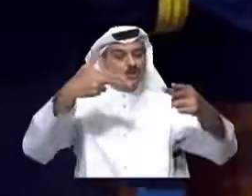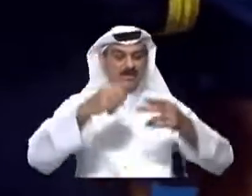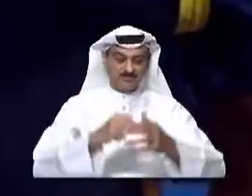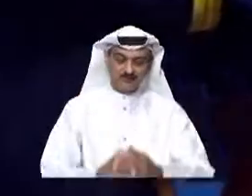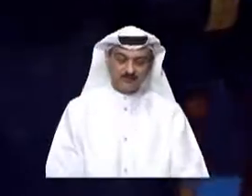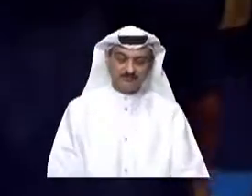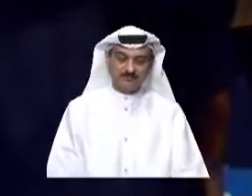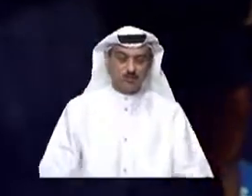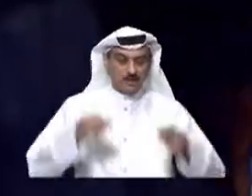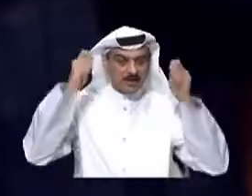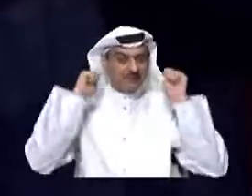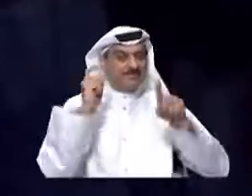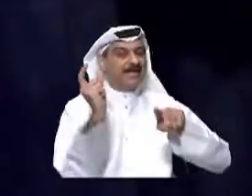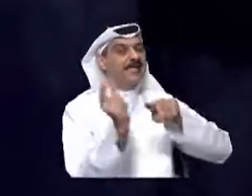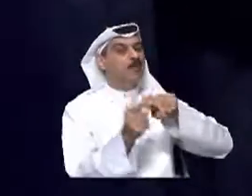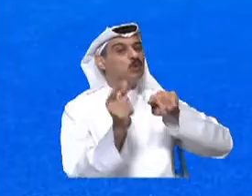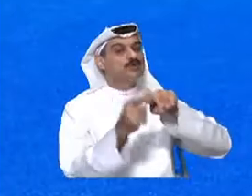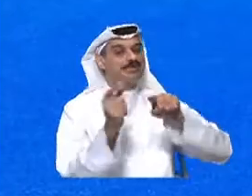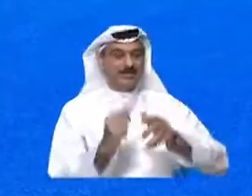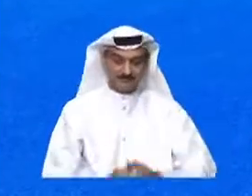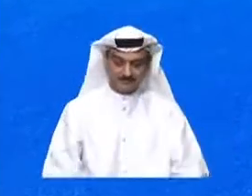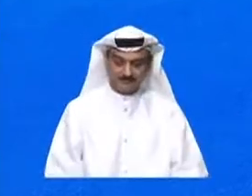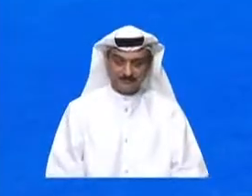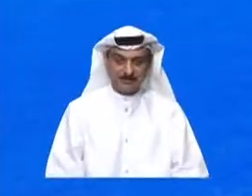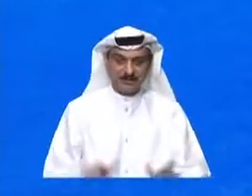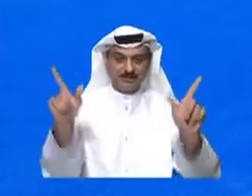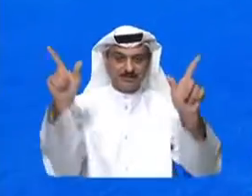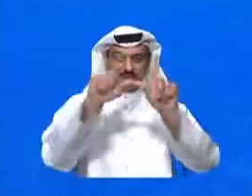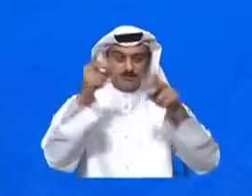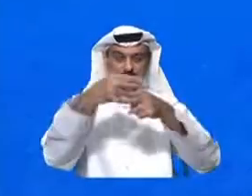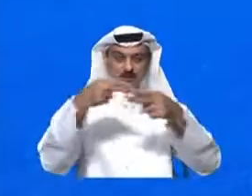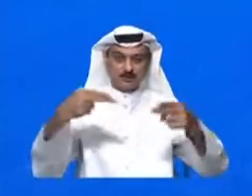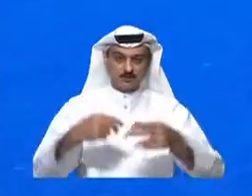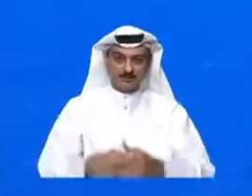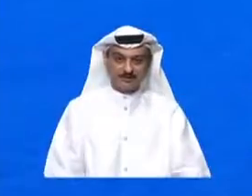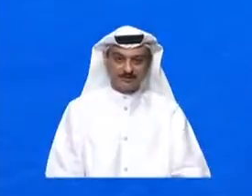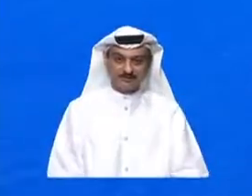والميدالية البرونزية. رائد الشمري لتلفزيون دولة الكويت.